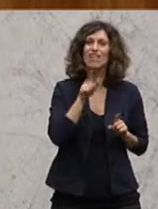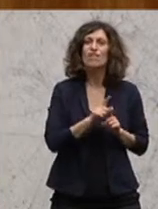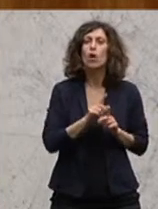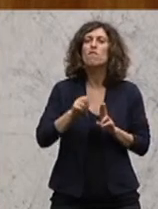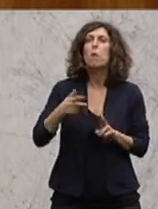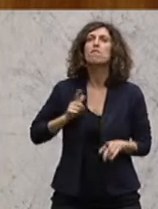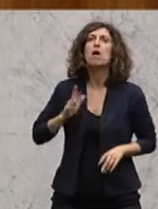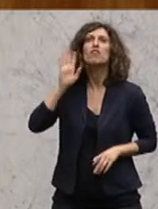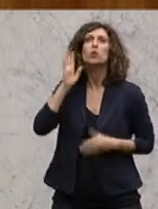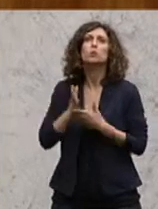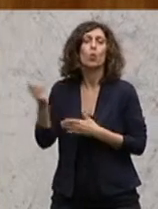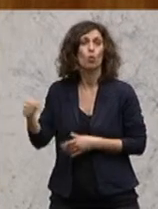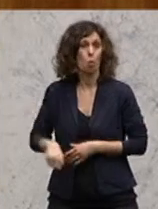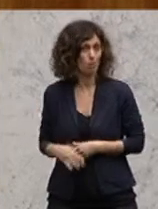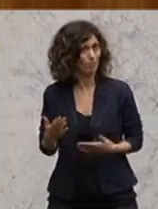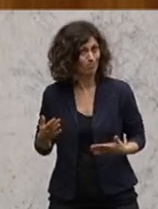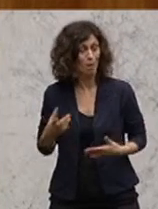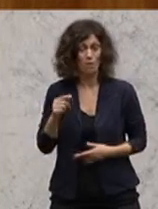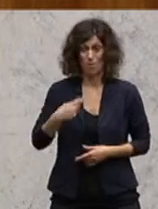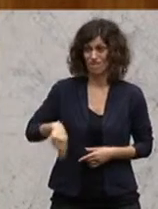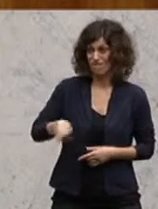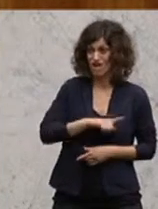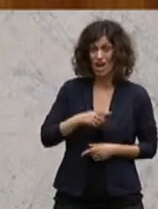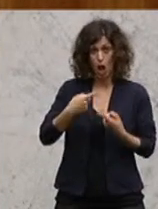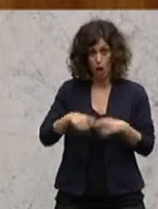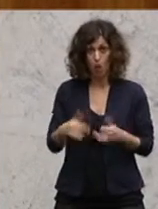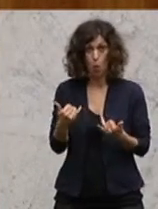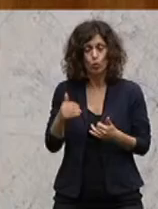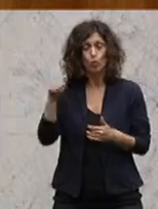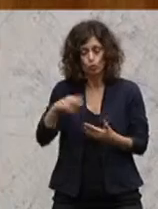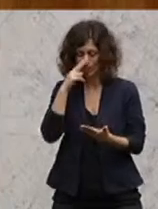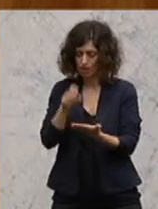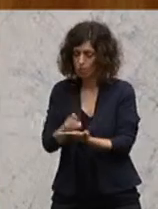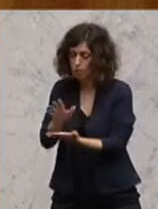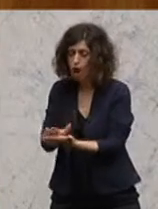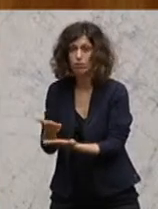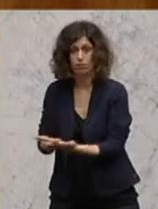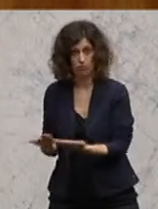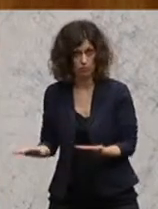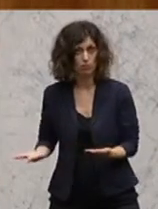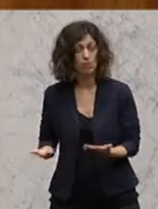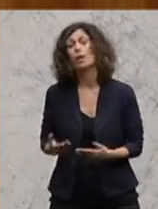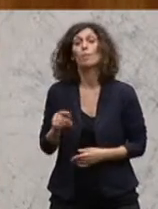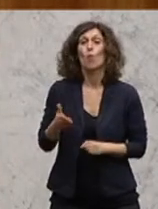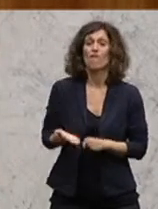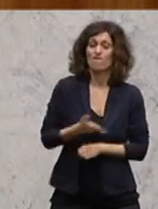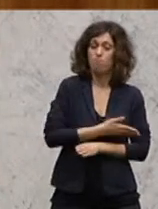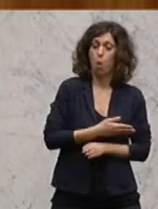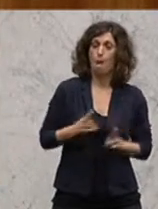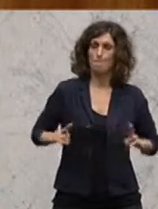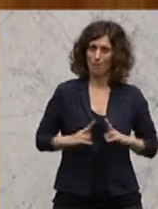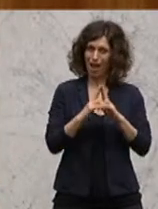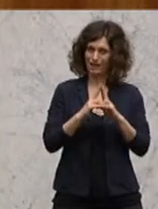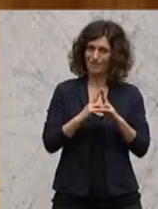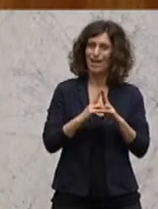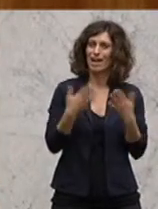und entsprechend sollte sich das in unseren Entscheidungen hier niederschlagen. Schon vor der Klimakonferenz in Paris, in